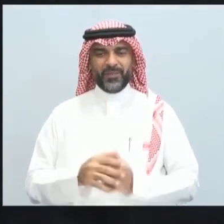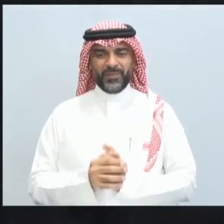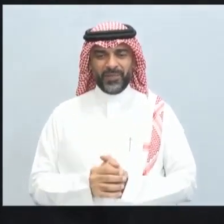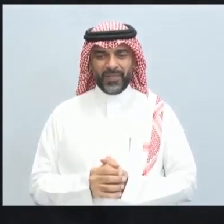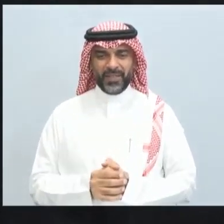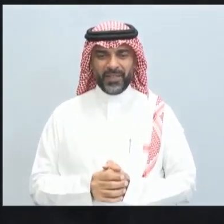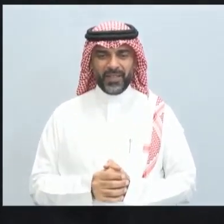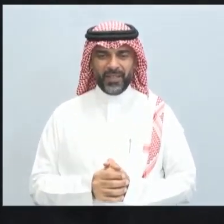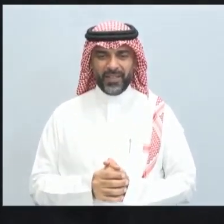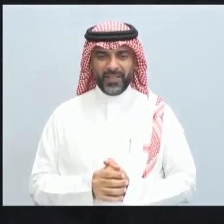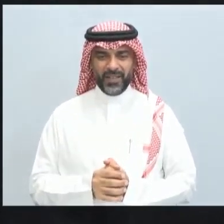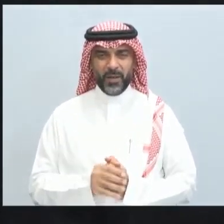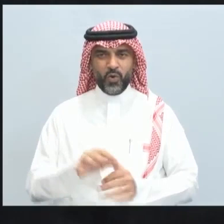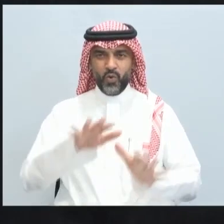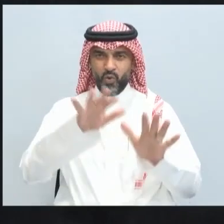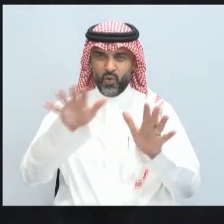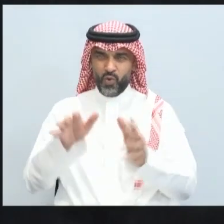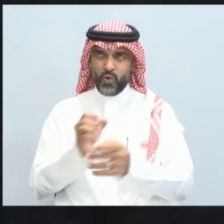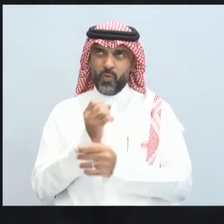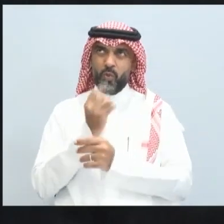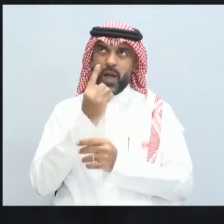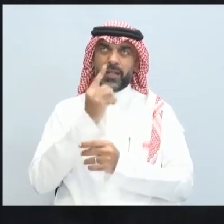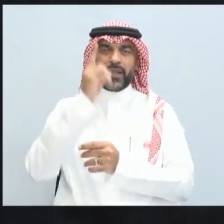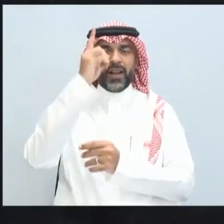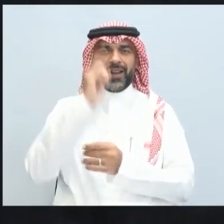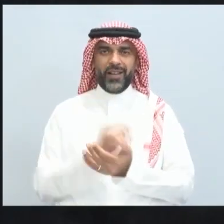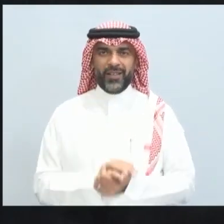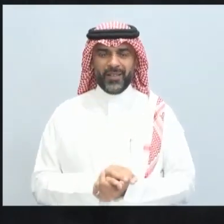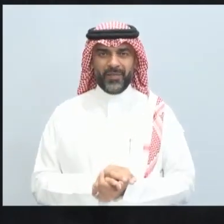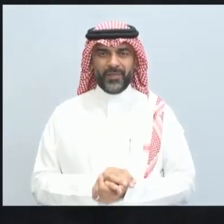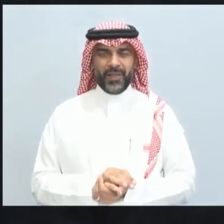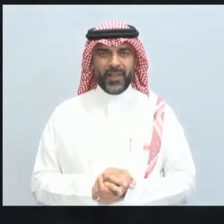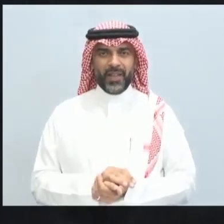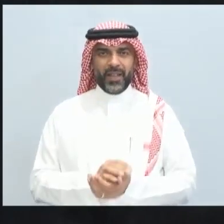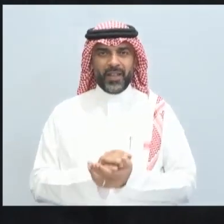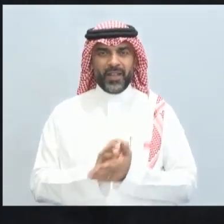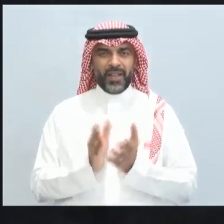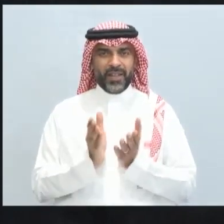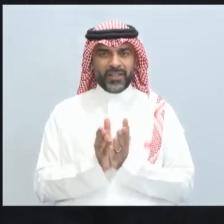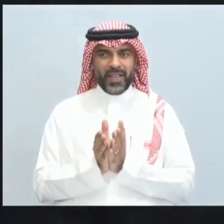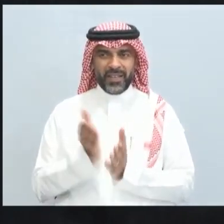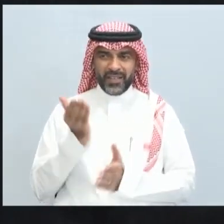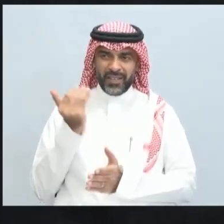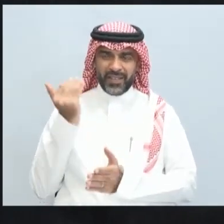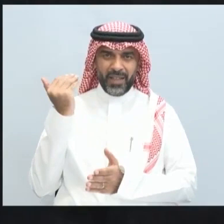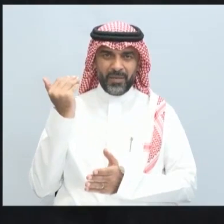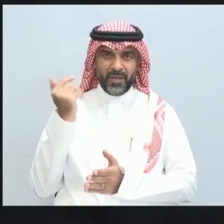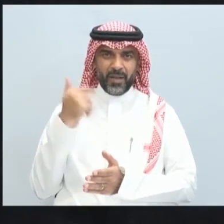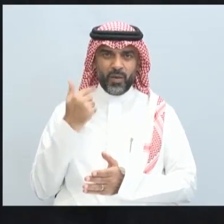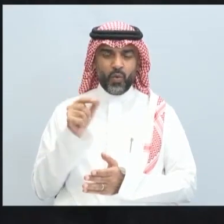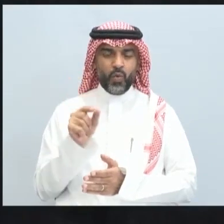وطالبات معشر الموحدين والموحدات تناولنا في الحصص السابقه وحده